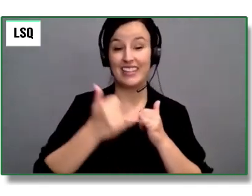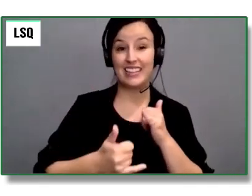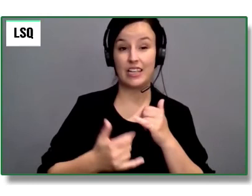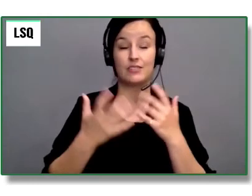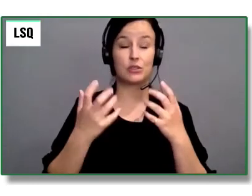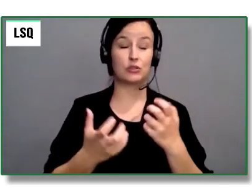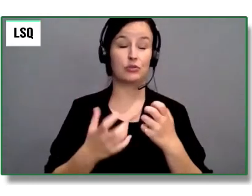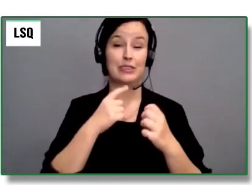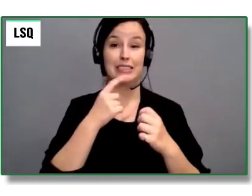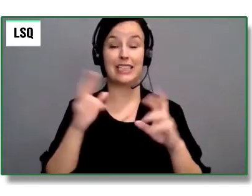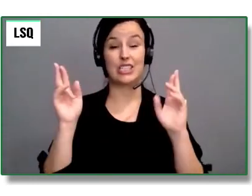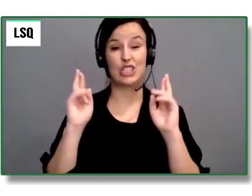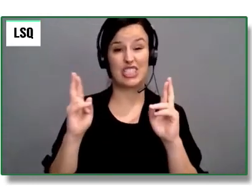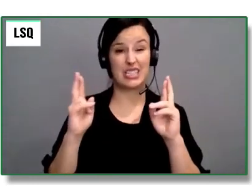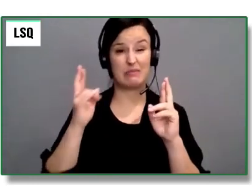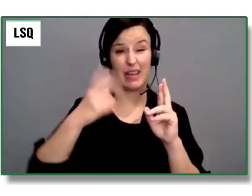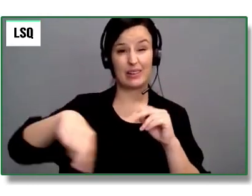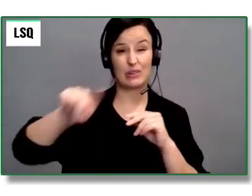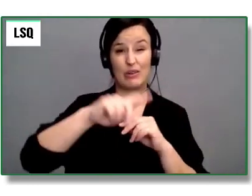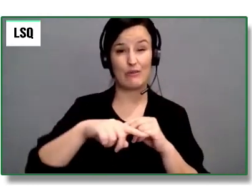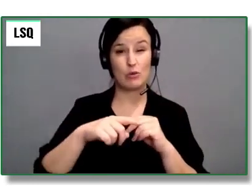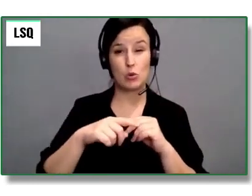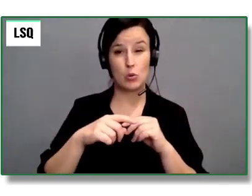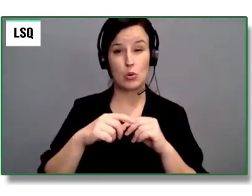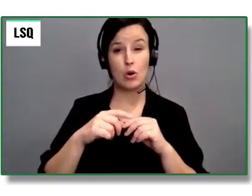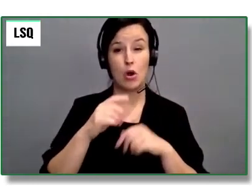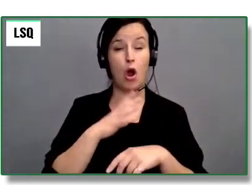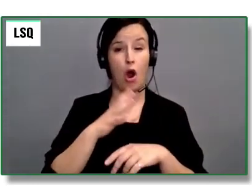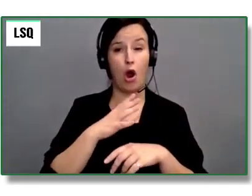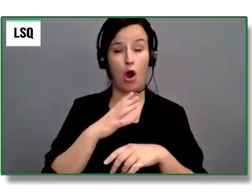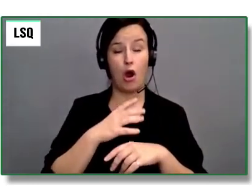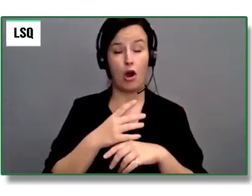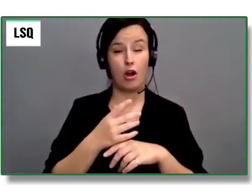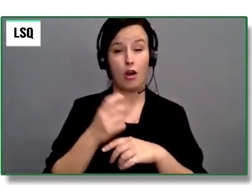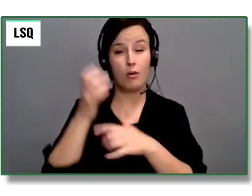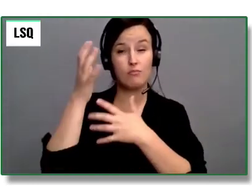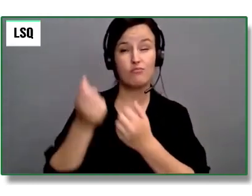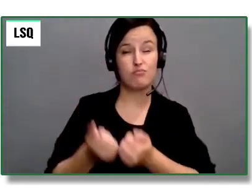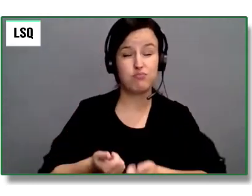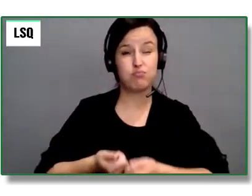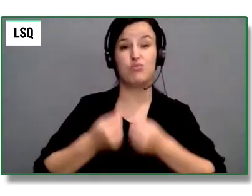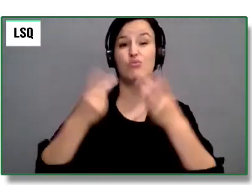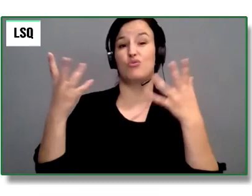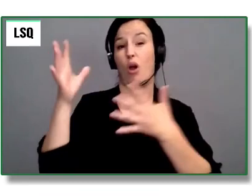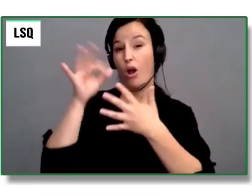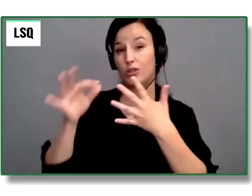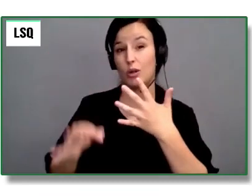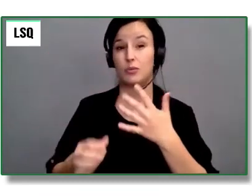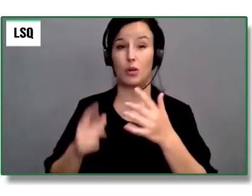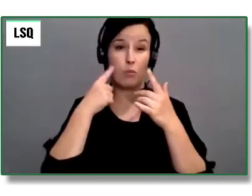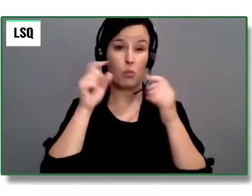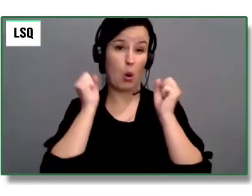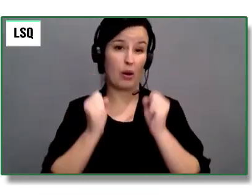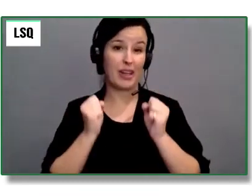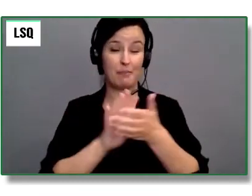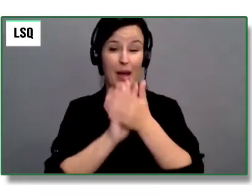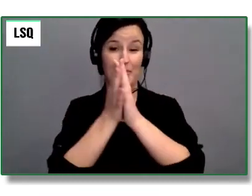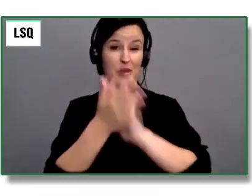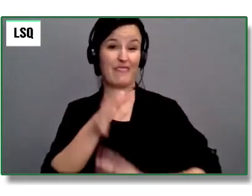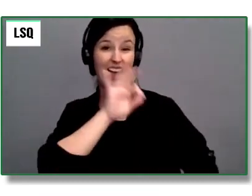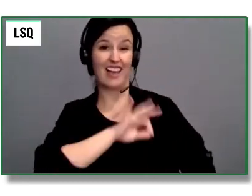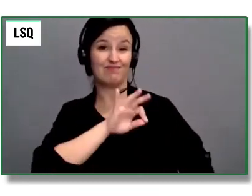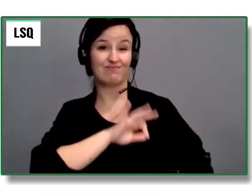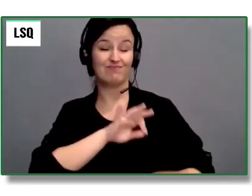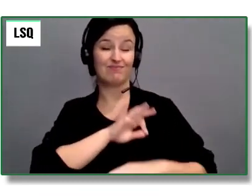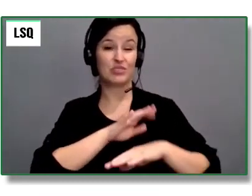j'espère que vous avez compris qu'il y a bien des options pour profiter de l'accessibilité virtuelle au